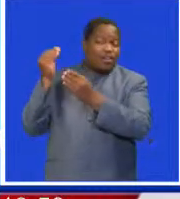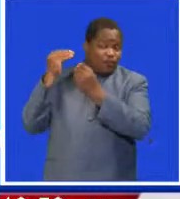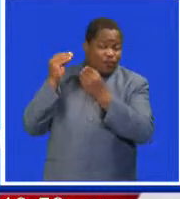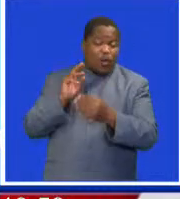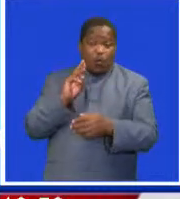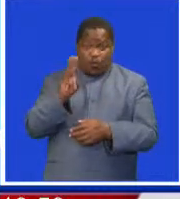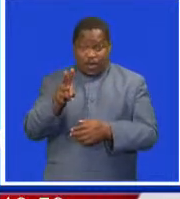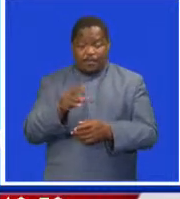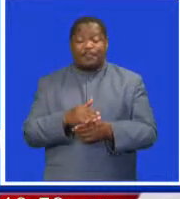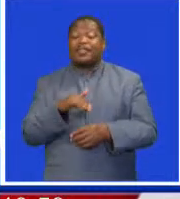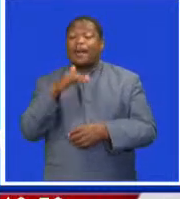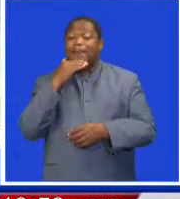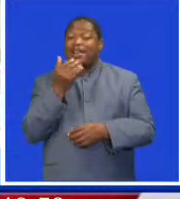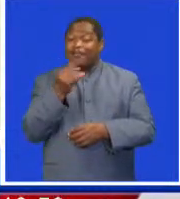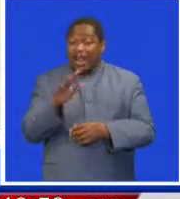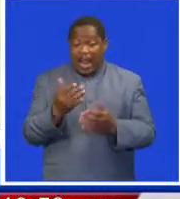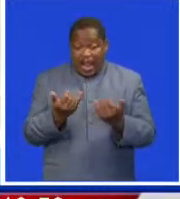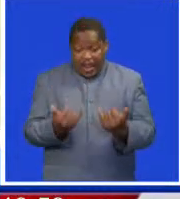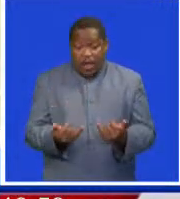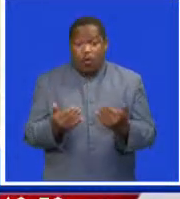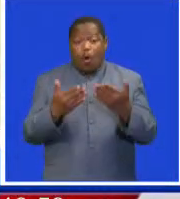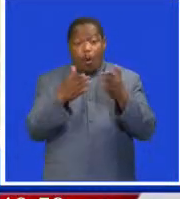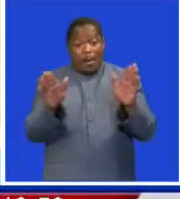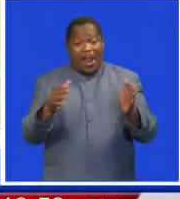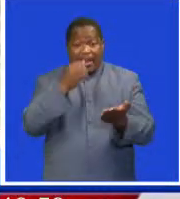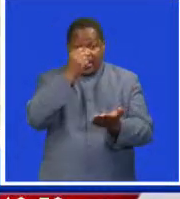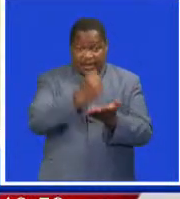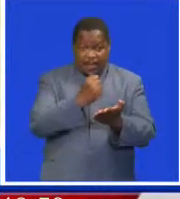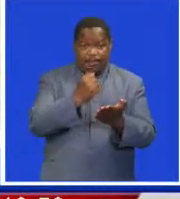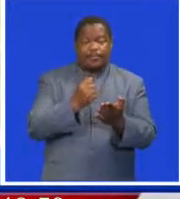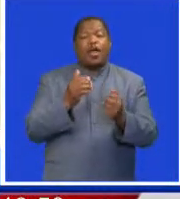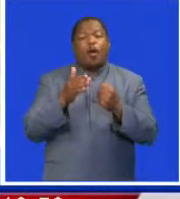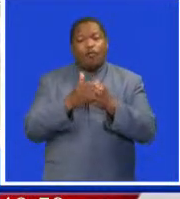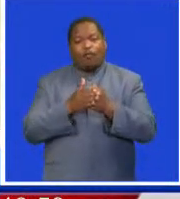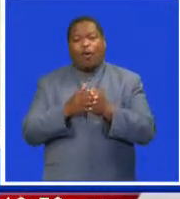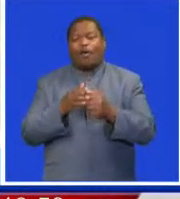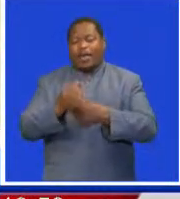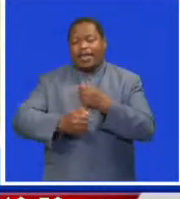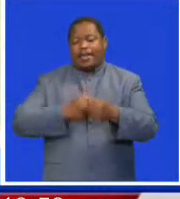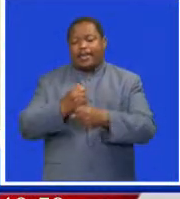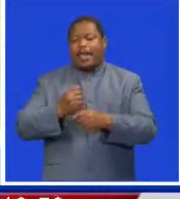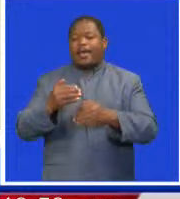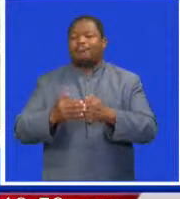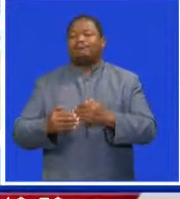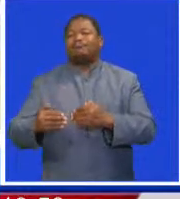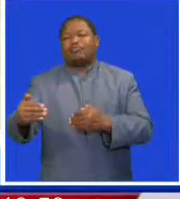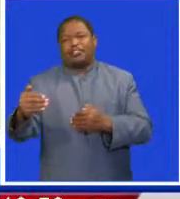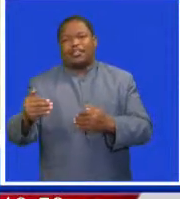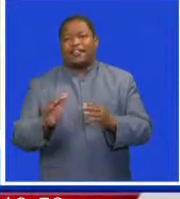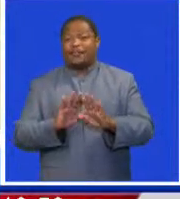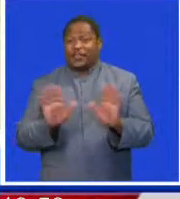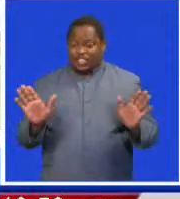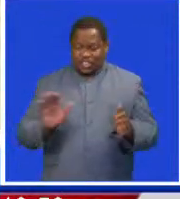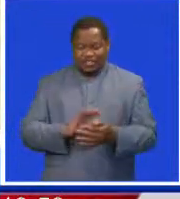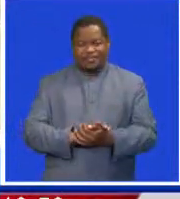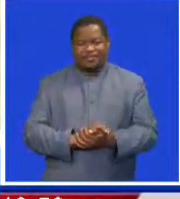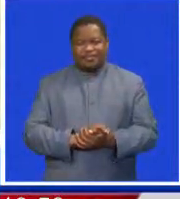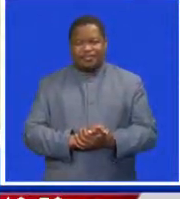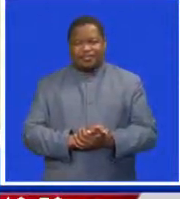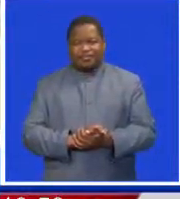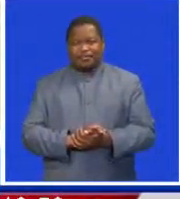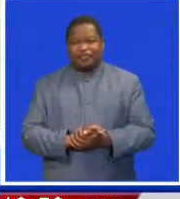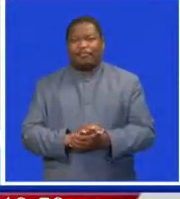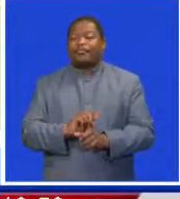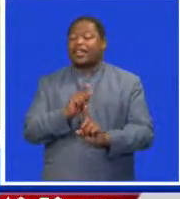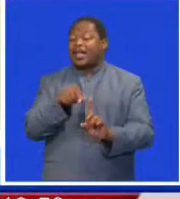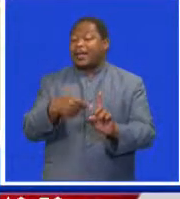ya 2020-2021. Hadebe uthi etincwadini ta-FIFA labadlali basebhaliswe kulamacembu abo labasuka kuwo. Emacembu